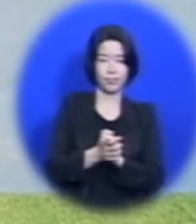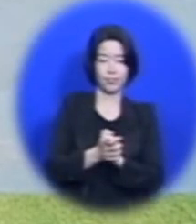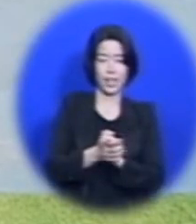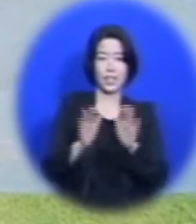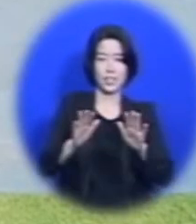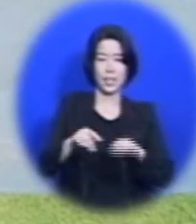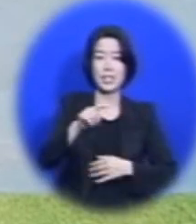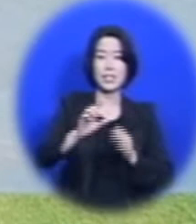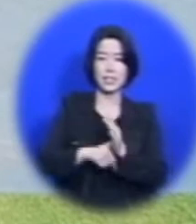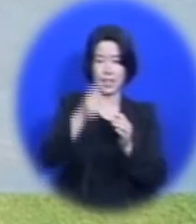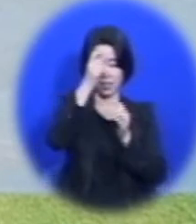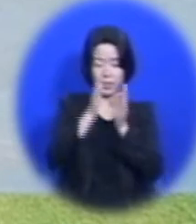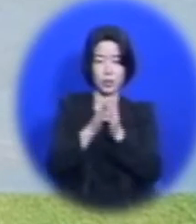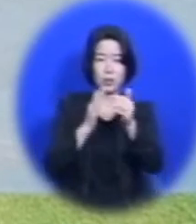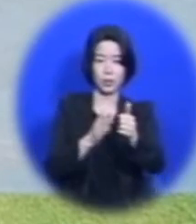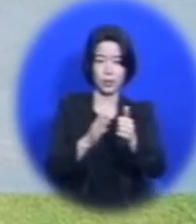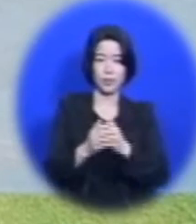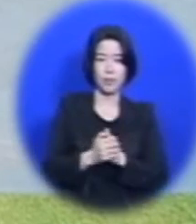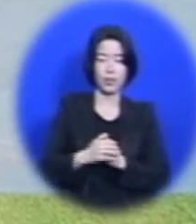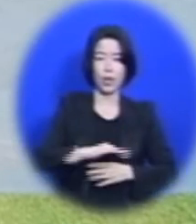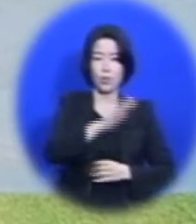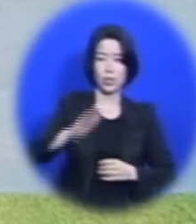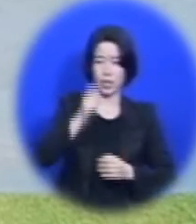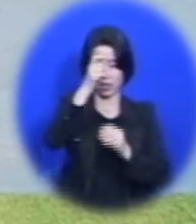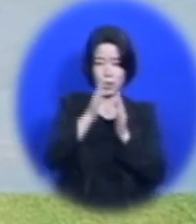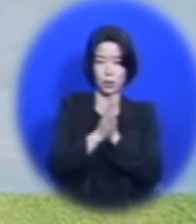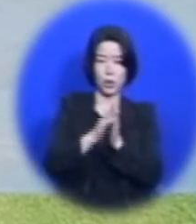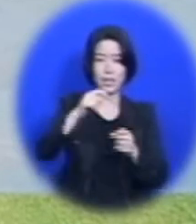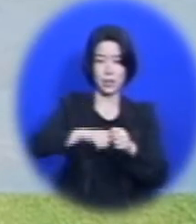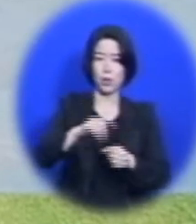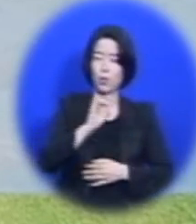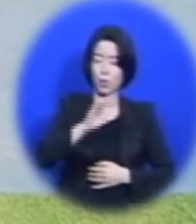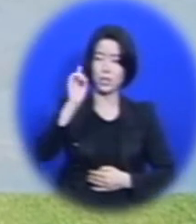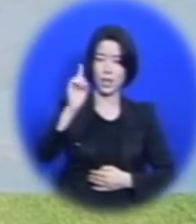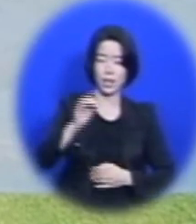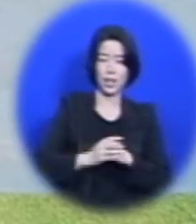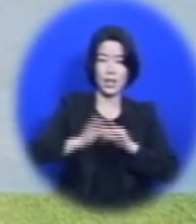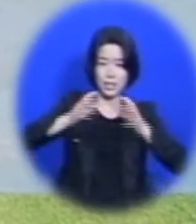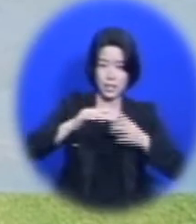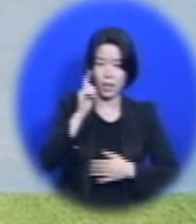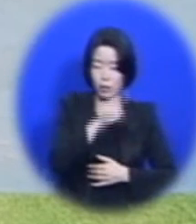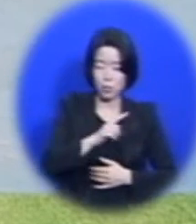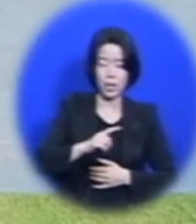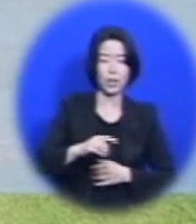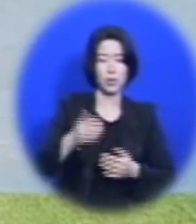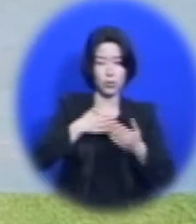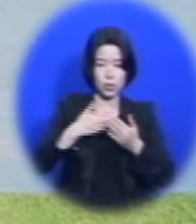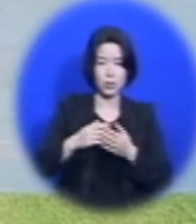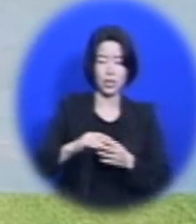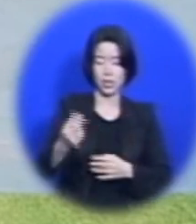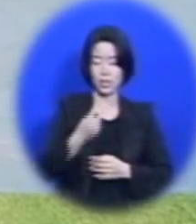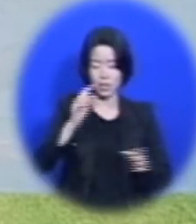자, 우리 시간 기도합시다. 우리가 기도할 제목은 오직 하나입니다. 하나님, 세상은 너무 악합니다. 너무 두렵습니다. 살기